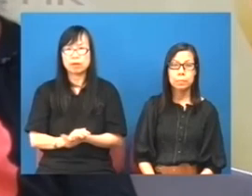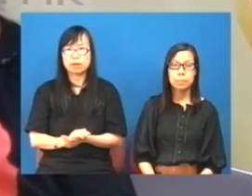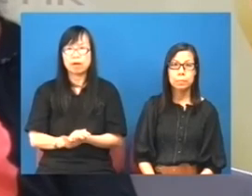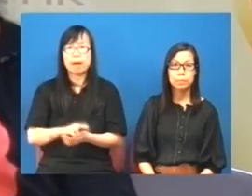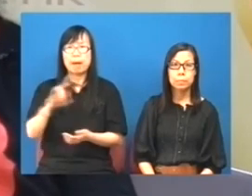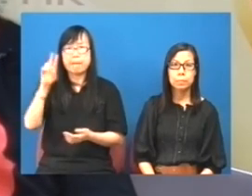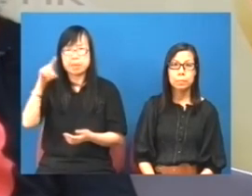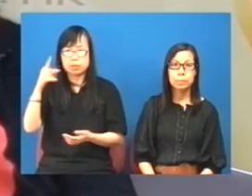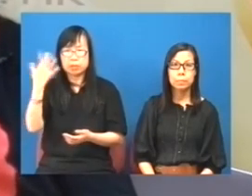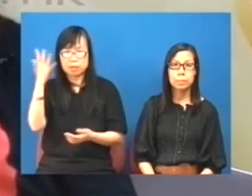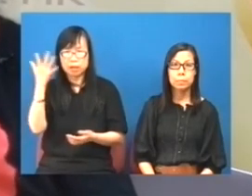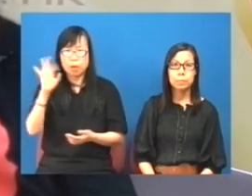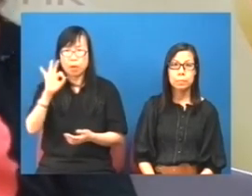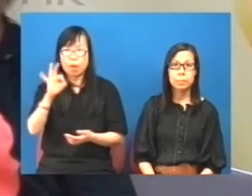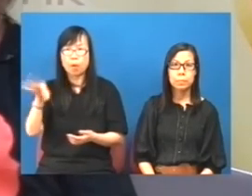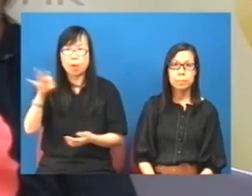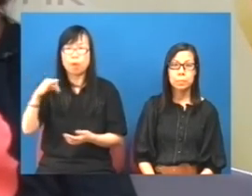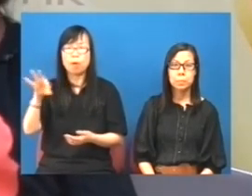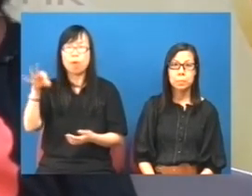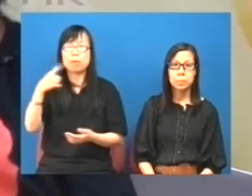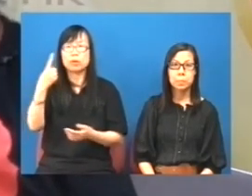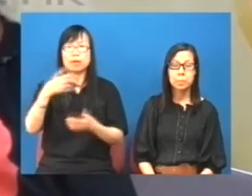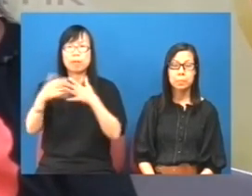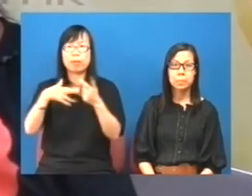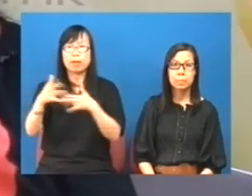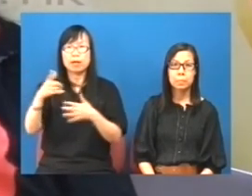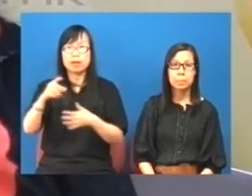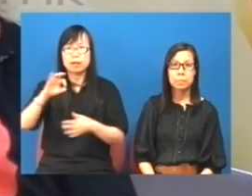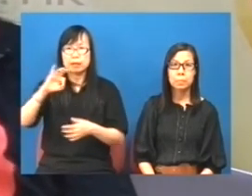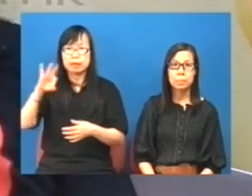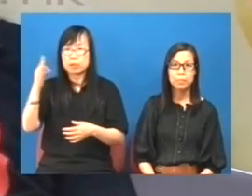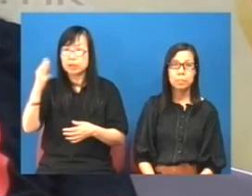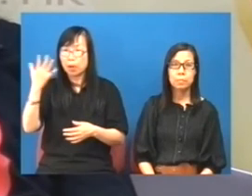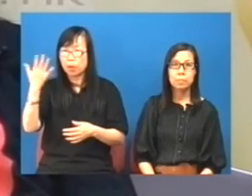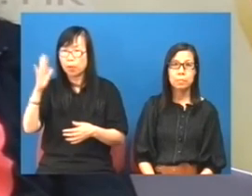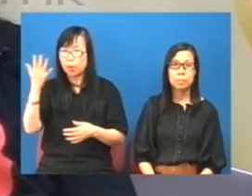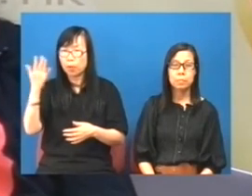守兇兇 兇無一物妙守兇是什麼呢就是《